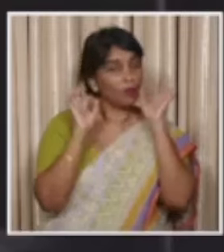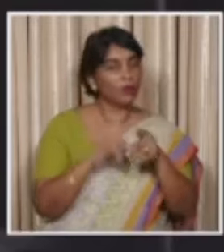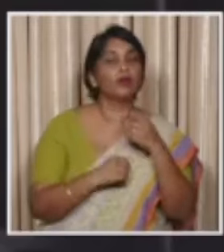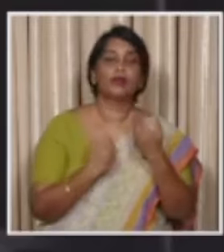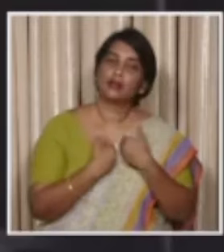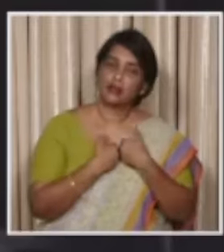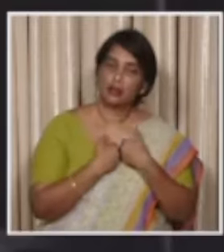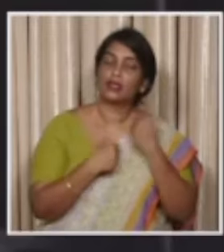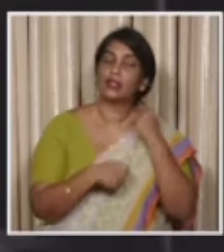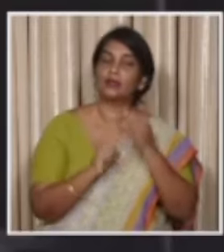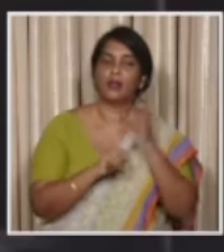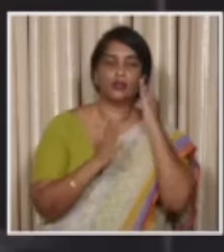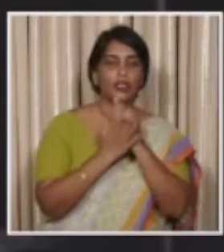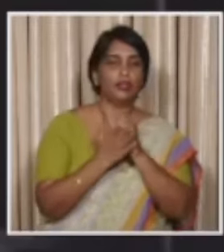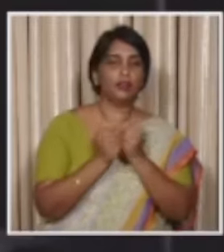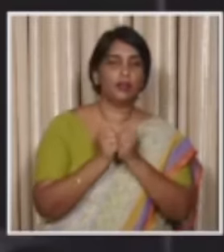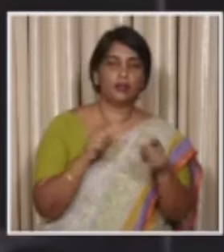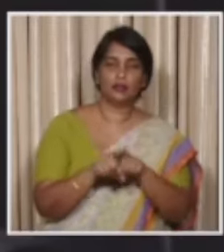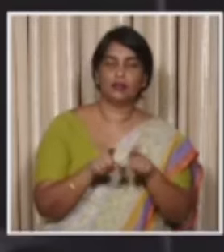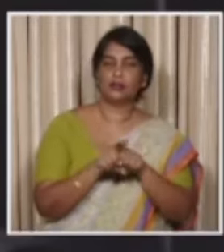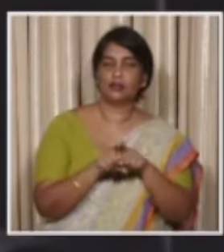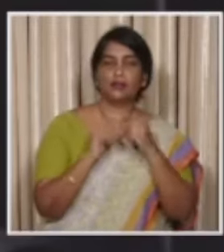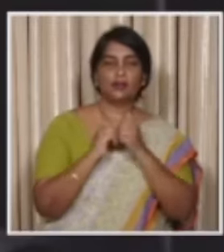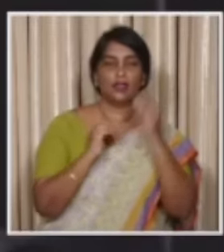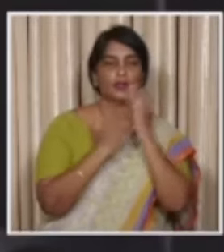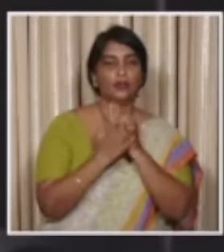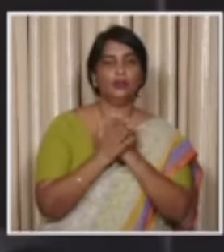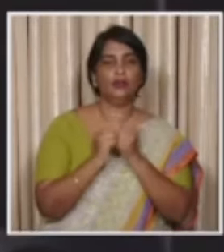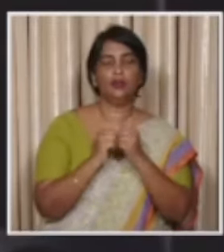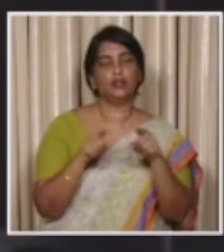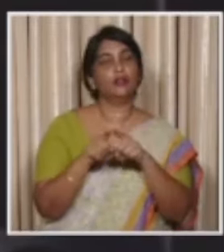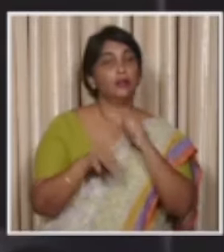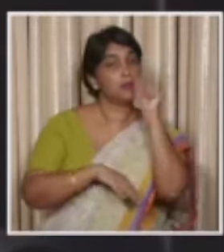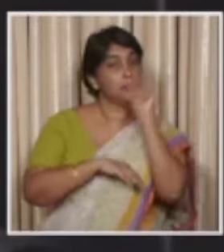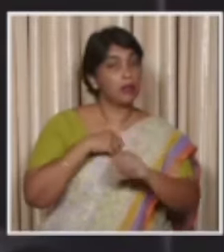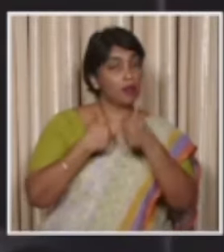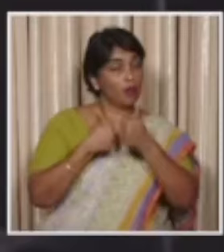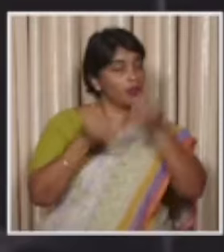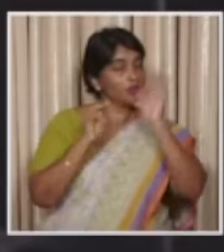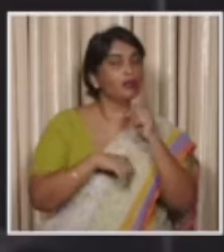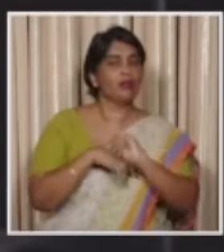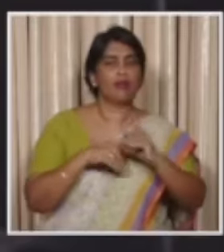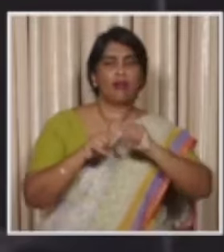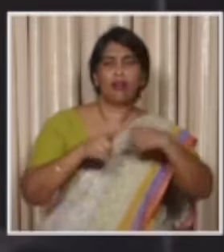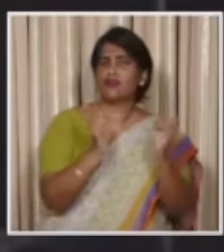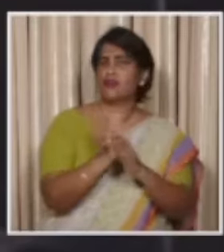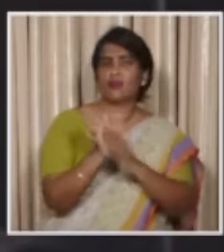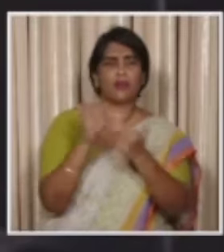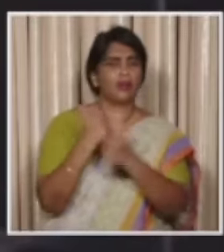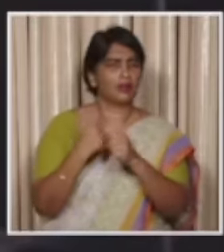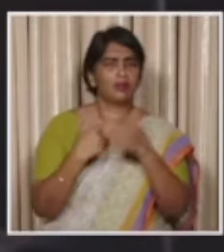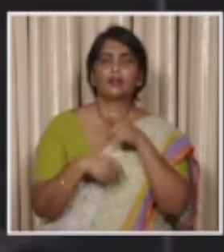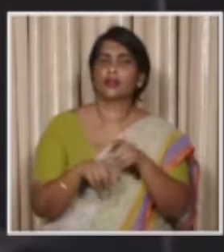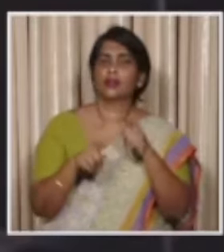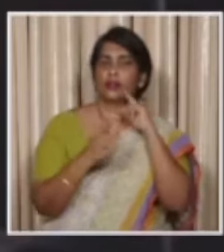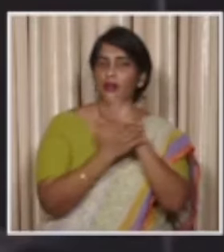අපි ජනාධිපතිතුමාට රජයටත් කියනවා මේකට මේ මාස්ටර් ප්ලෑන් එක හදලා ඉවරයි. තව අමුතුවෙන් කොමිටු හදන්න දෙයක් නැහැ. ඒ